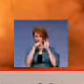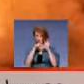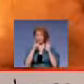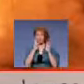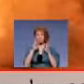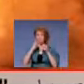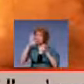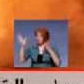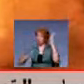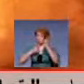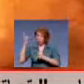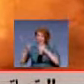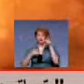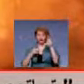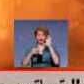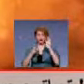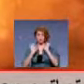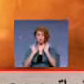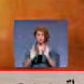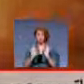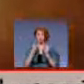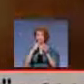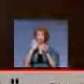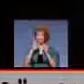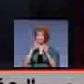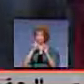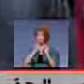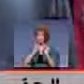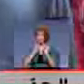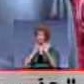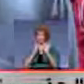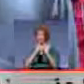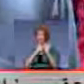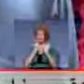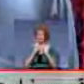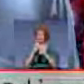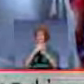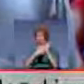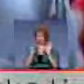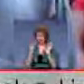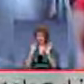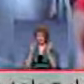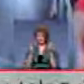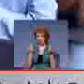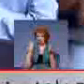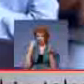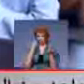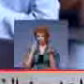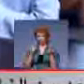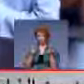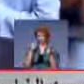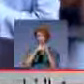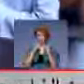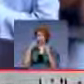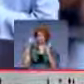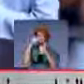حصل نفس الموضوع بس في اوضه تاني. لقينا الدبدوب ده اللي كان في الاوضه التانيه موجود في الاوضه اللي ولعت تاني مره. ففي ناس قالت ده هو اللي